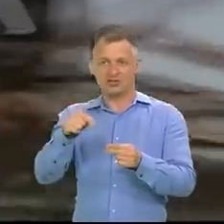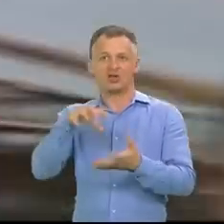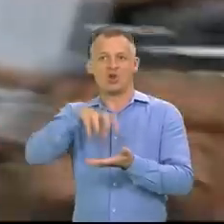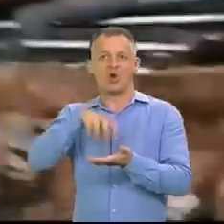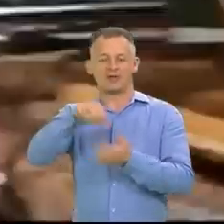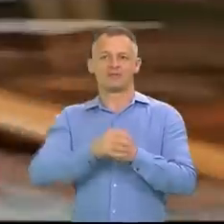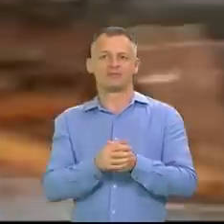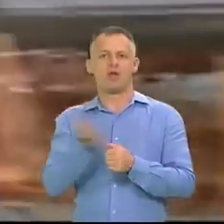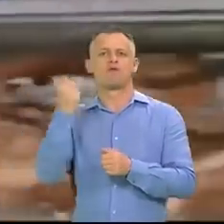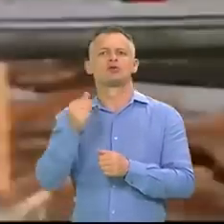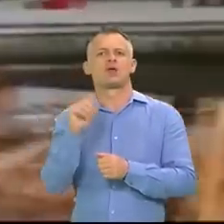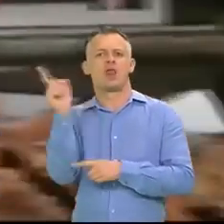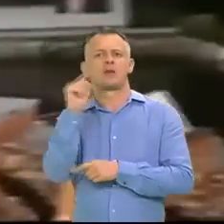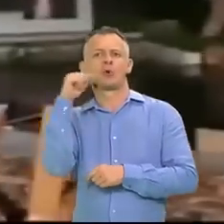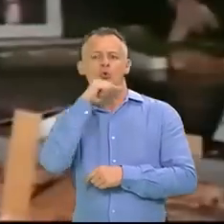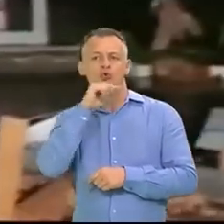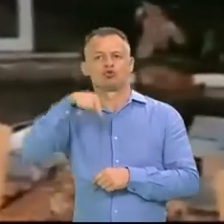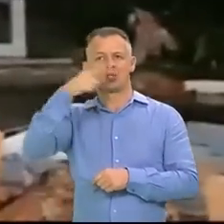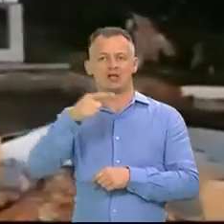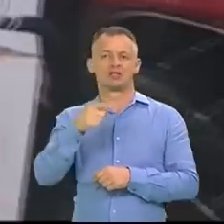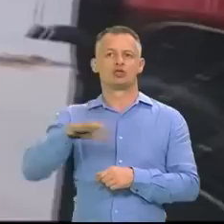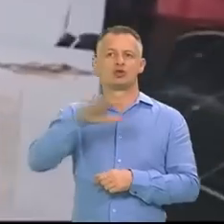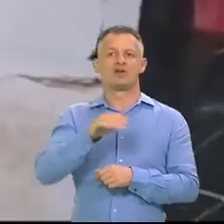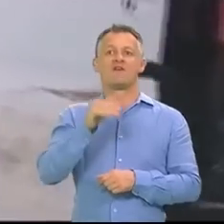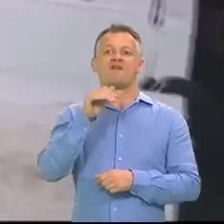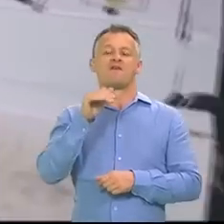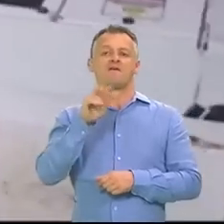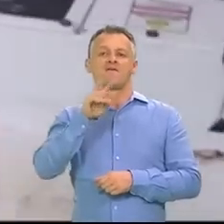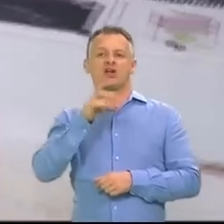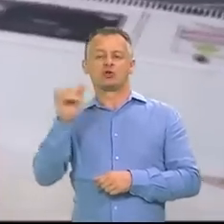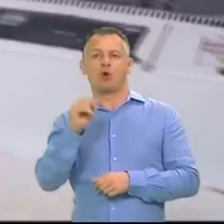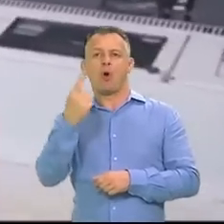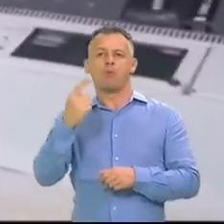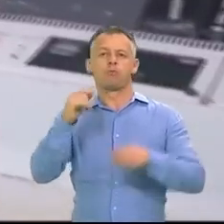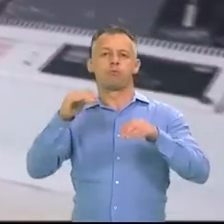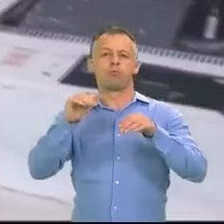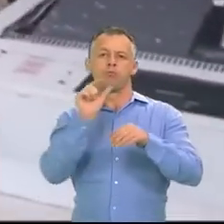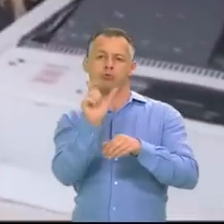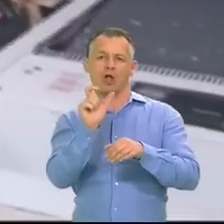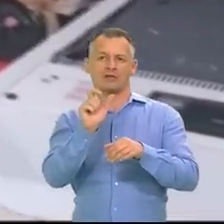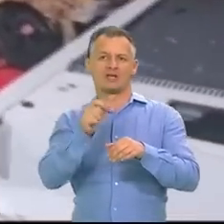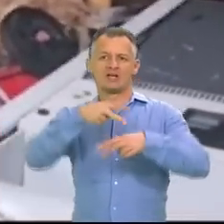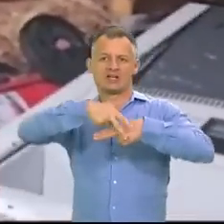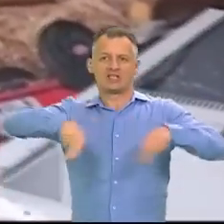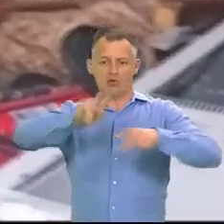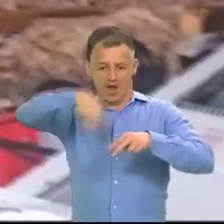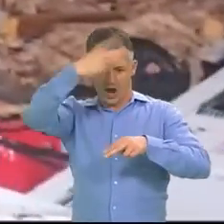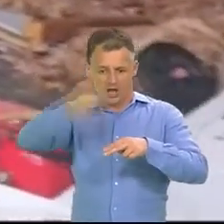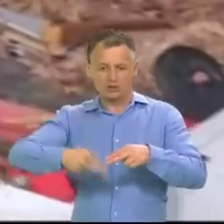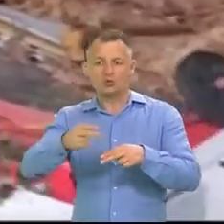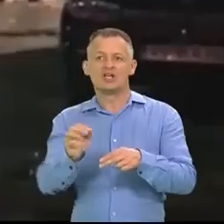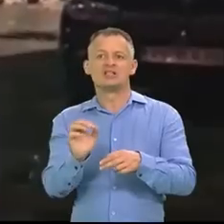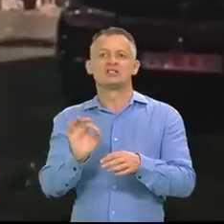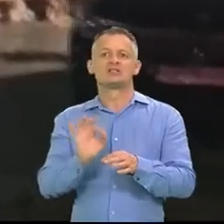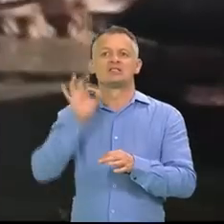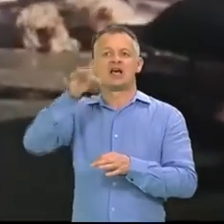de furtuni și în alte zone. La Vaslui a fost pericol de explozie după ce o bucată din acoperișul unui restaurant a căzut într-o benzinărie și a fisurat